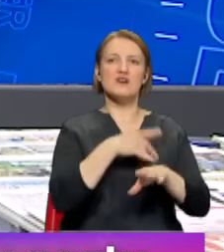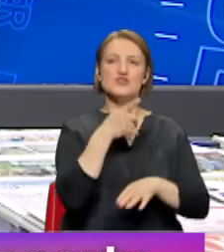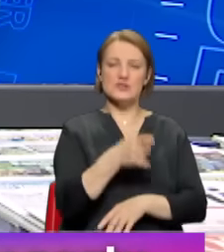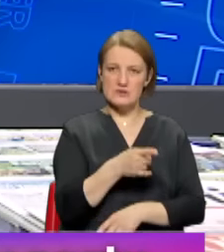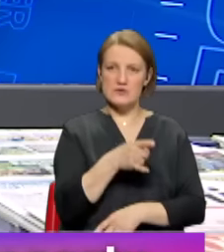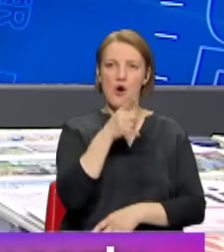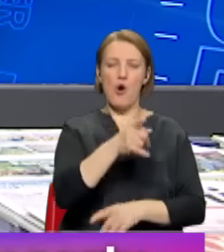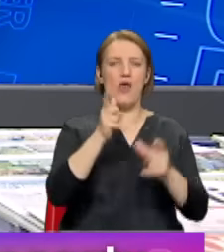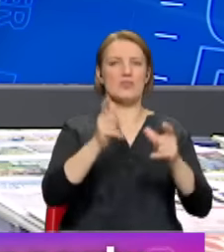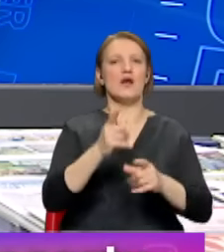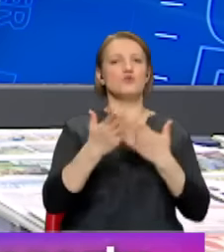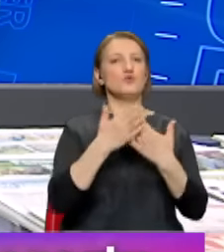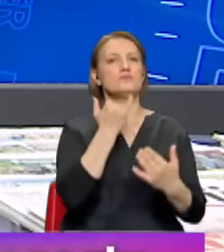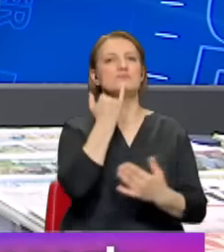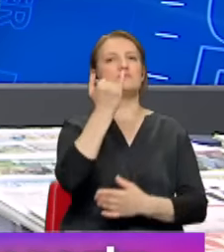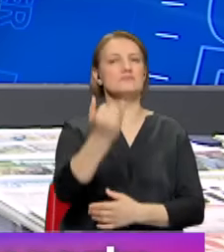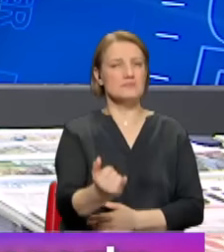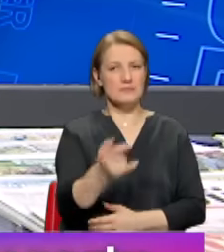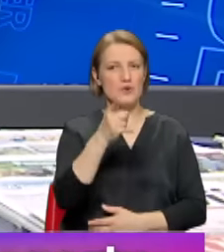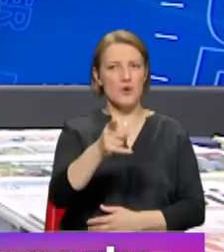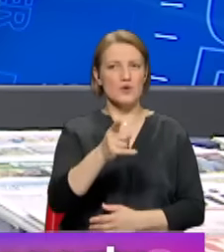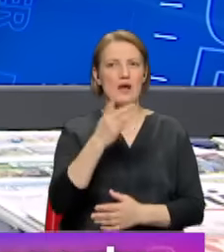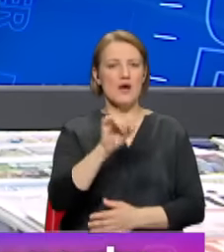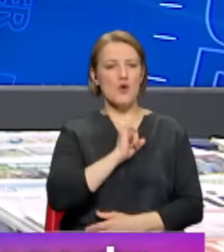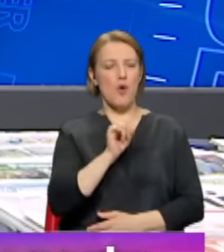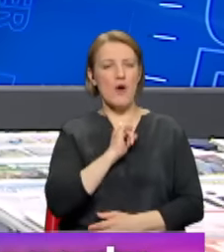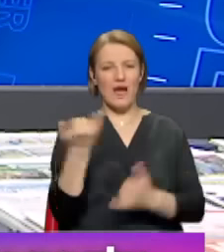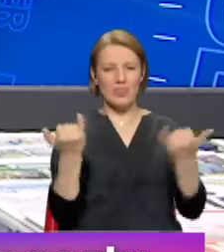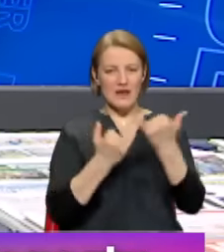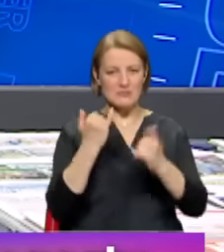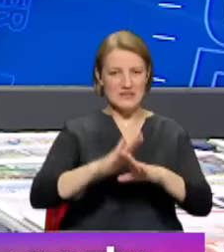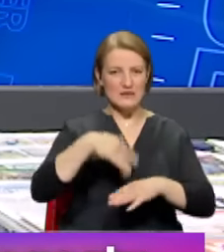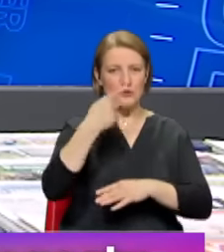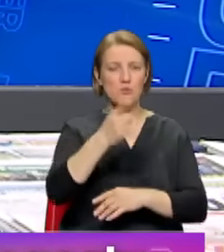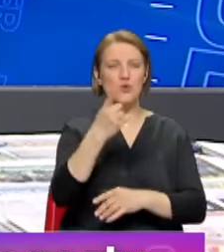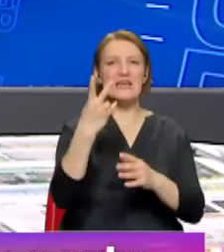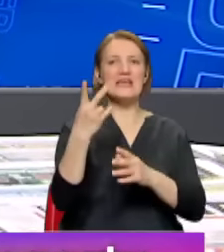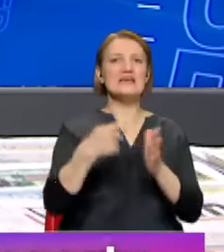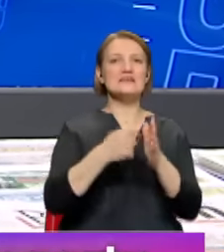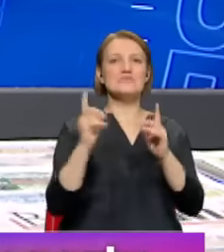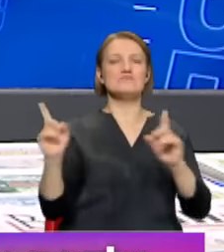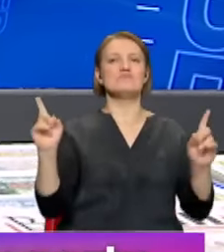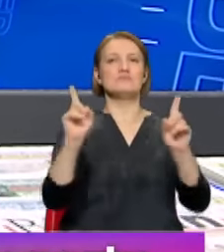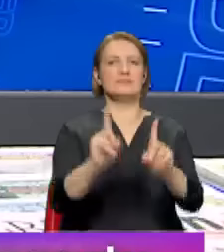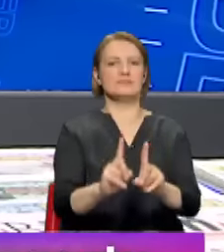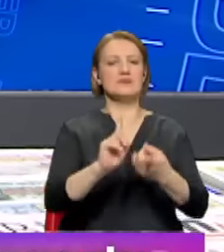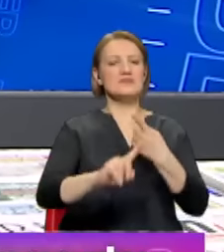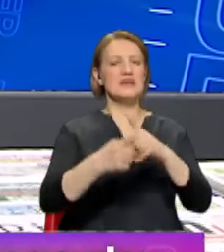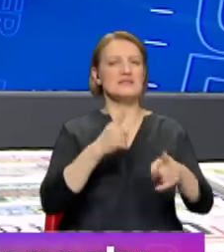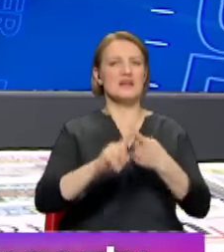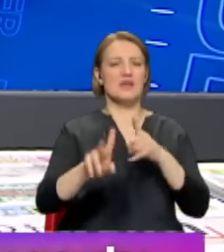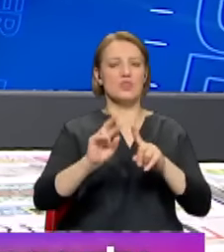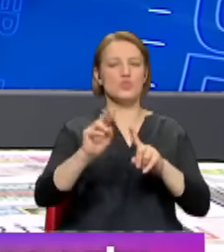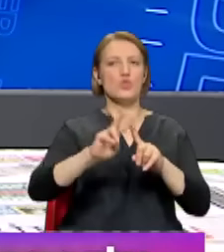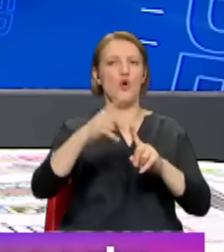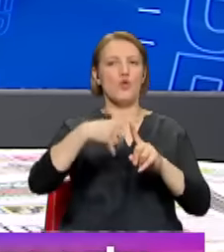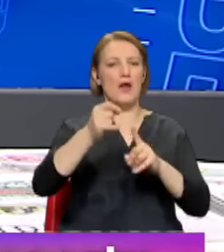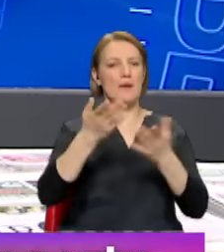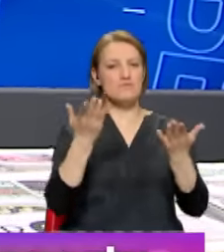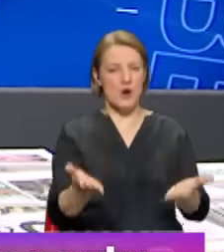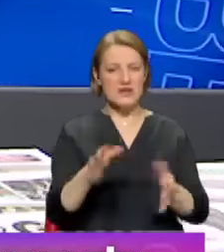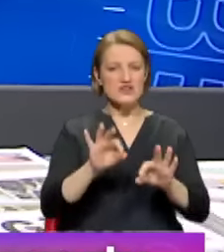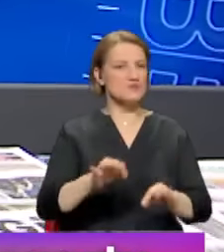yine oradaydı. Aynı çatı altında korkak polemiğin ardından bu iki isim yan yana geldi. Siyasetten notlar böyle.